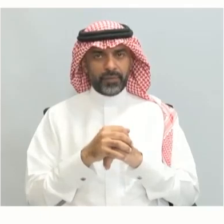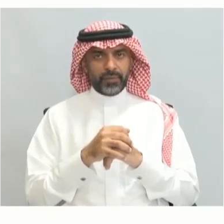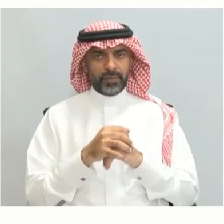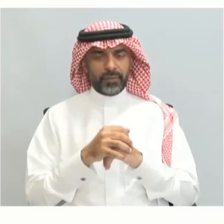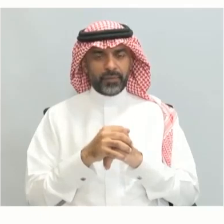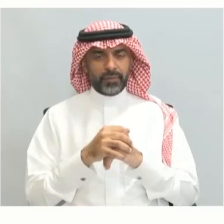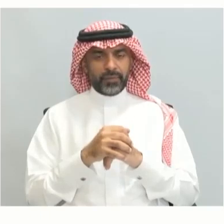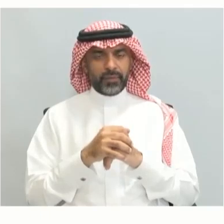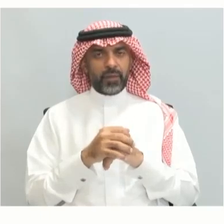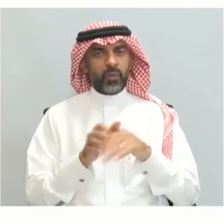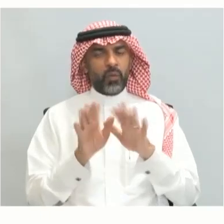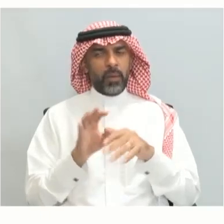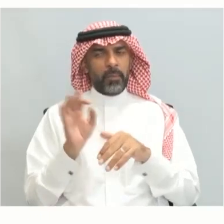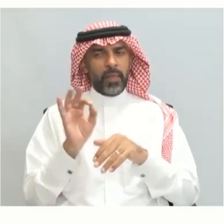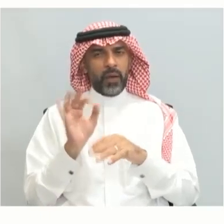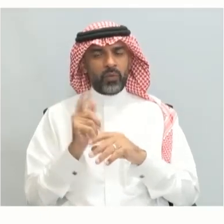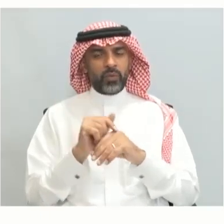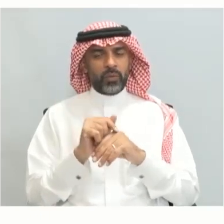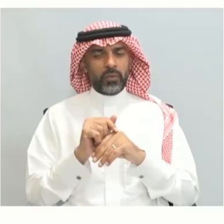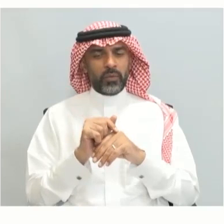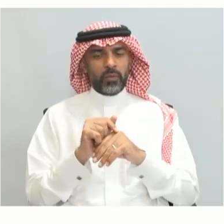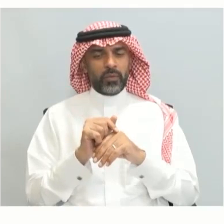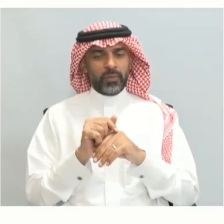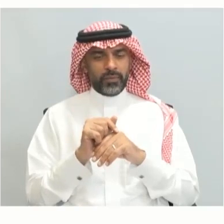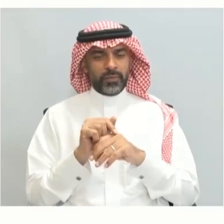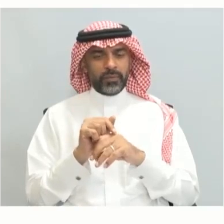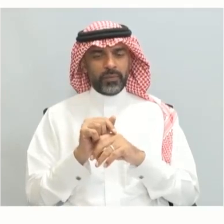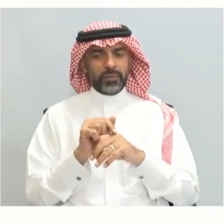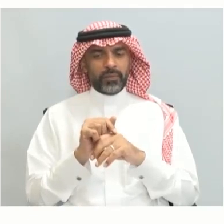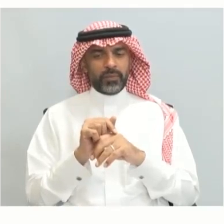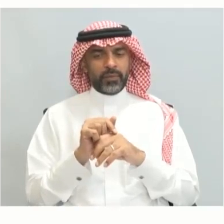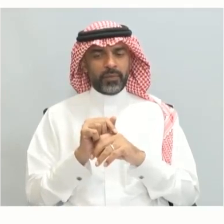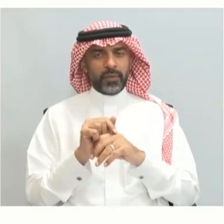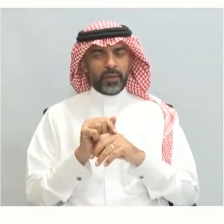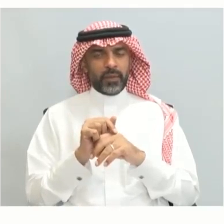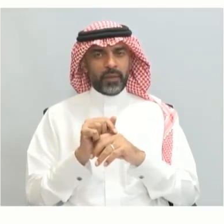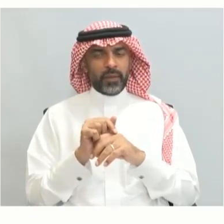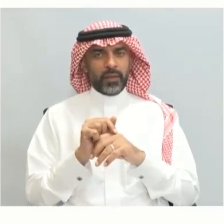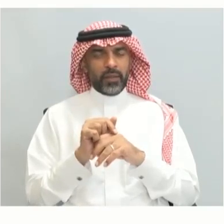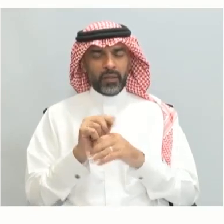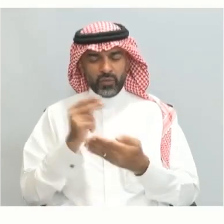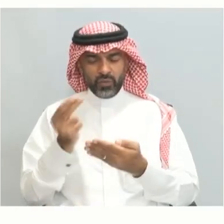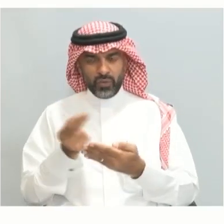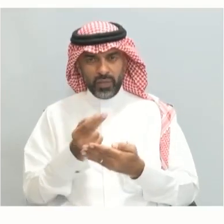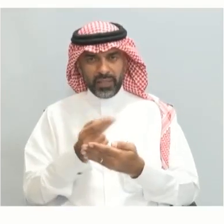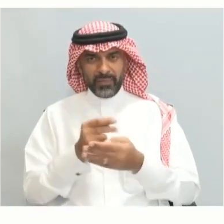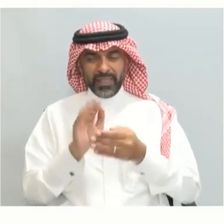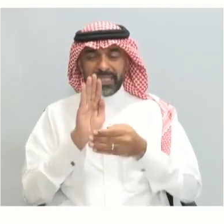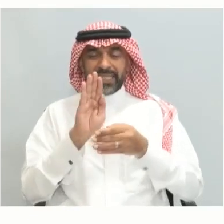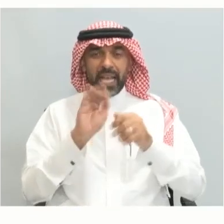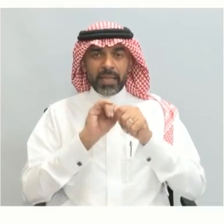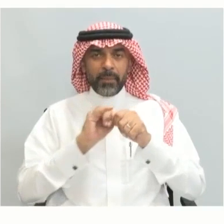بشريه وعلى سبيل المثال فلنفترض ابنائي وبناتي الطلاب يرسم سنتيمتر